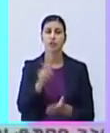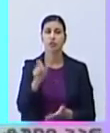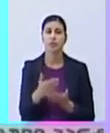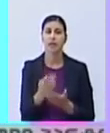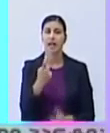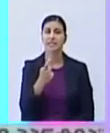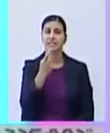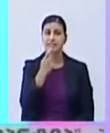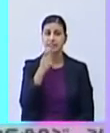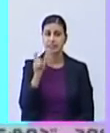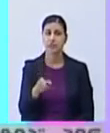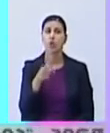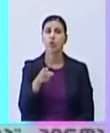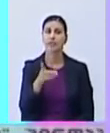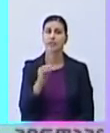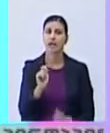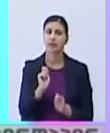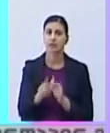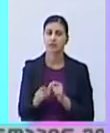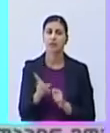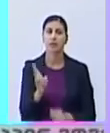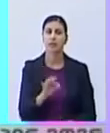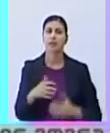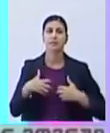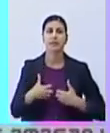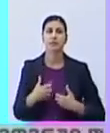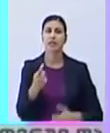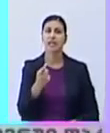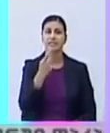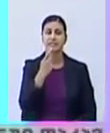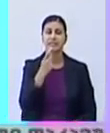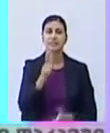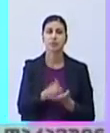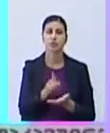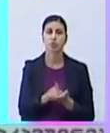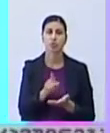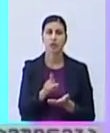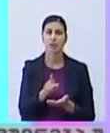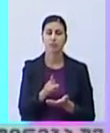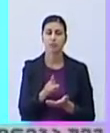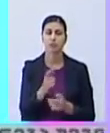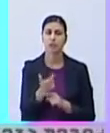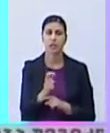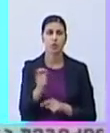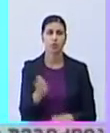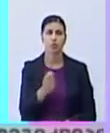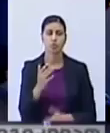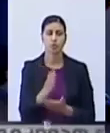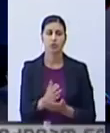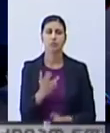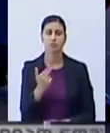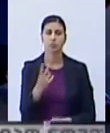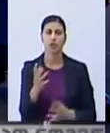100 წლის, ის მიიღებს 2000 ლარს, თუმცა საწუხაროდ 100 წლის პენსიონერები არც ისე ძალიან ცოტა ყავს, ხო? არ უნდა